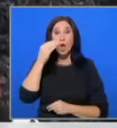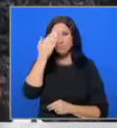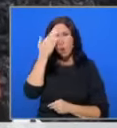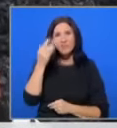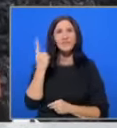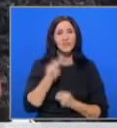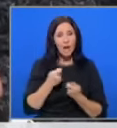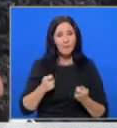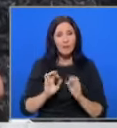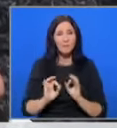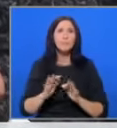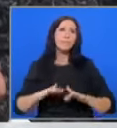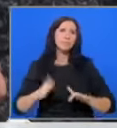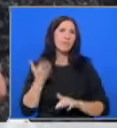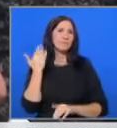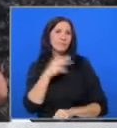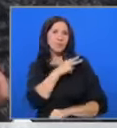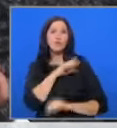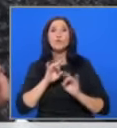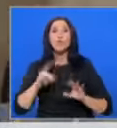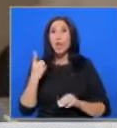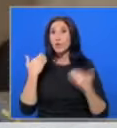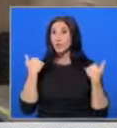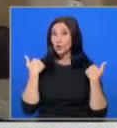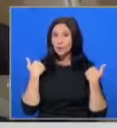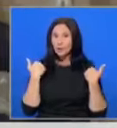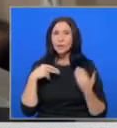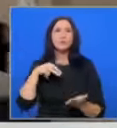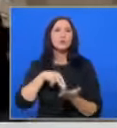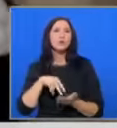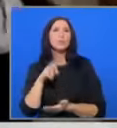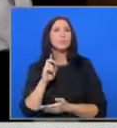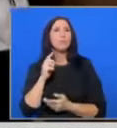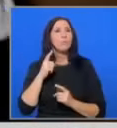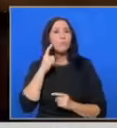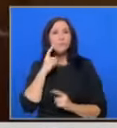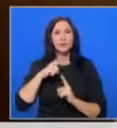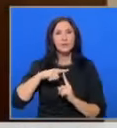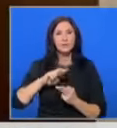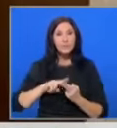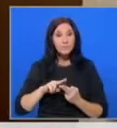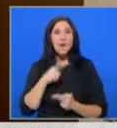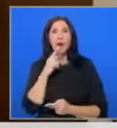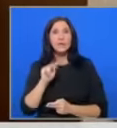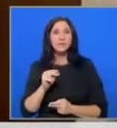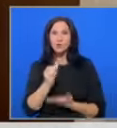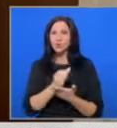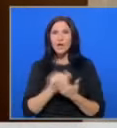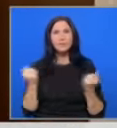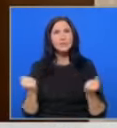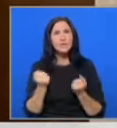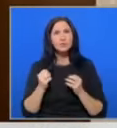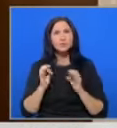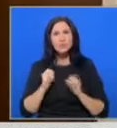момента, предположение, че бившият и шеф на новините е един от кандидатите. В позиция от БТВ заявиха, че оценяват въздействието от създалата ситуация